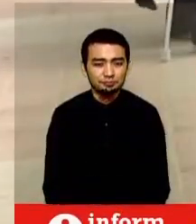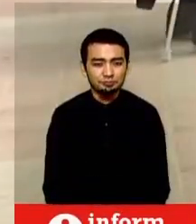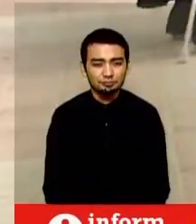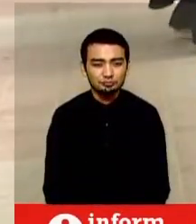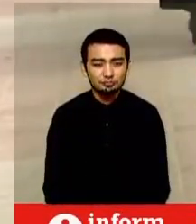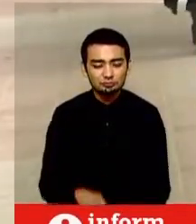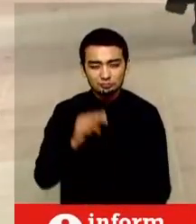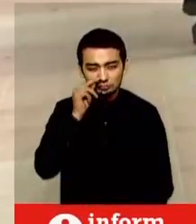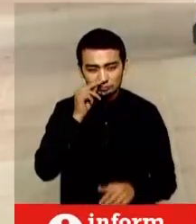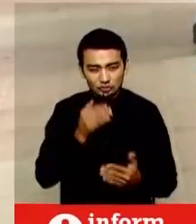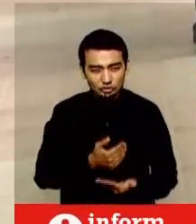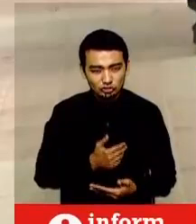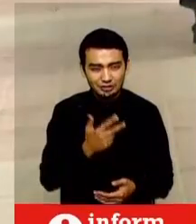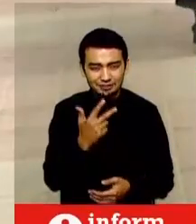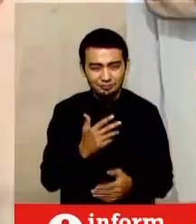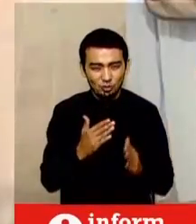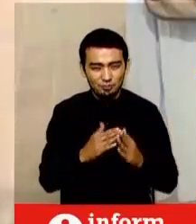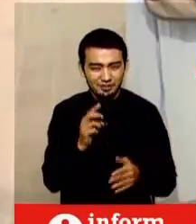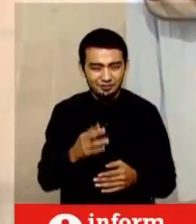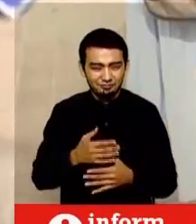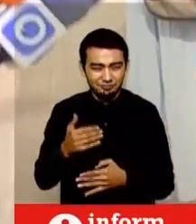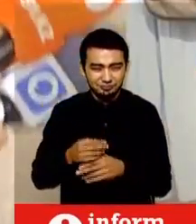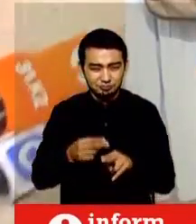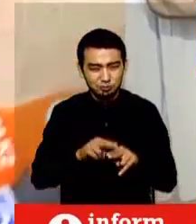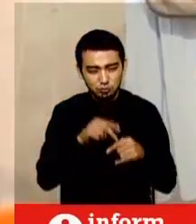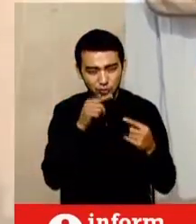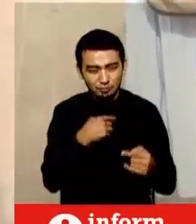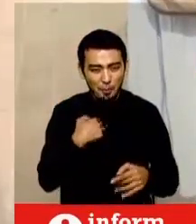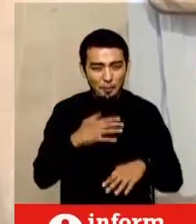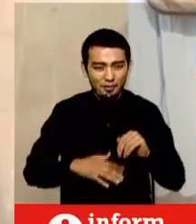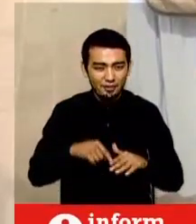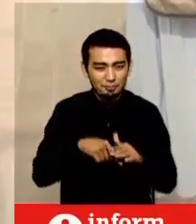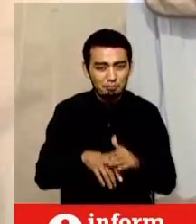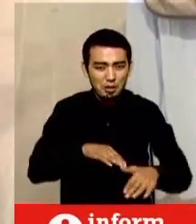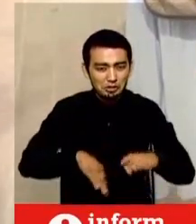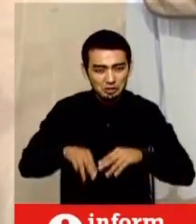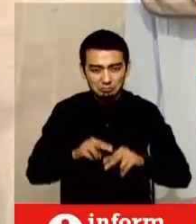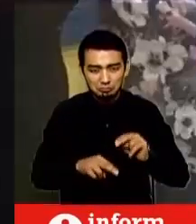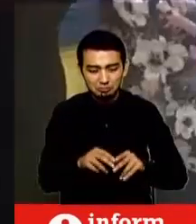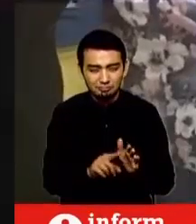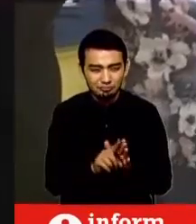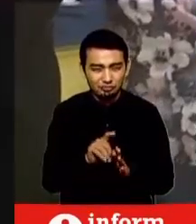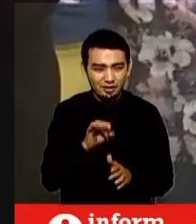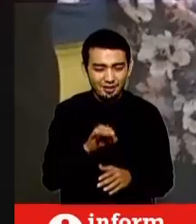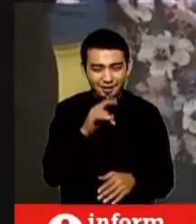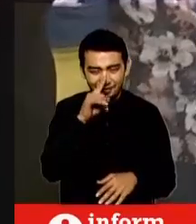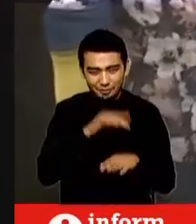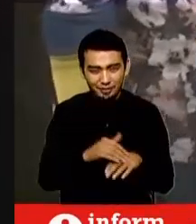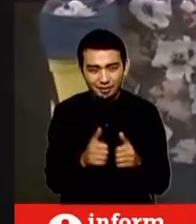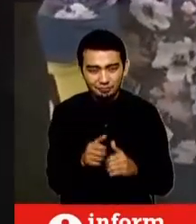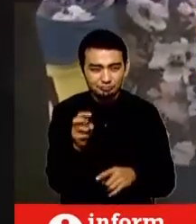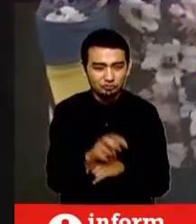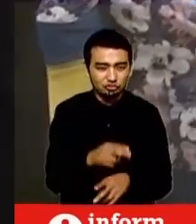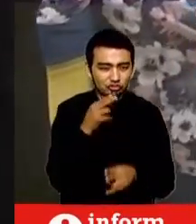В Шымкенте жители трех высоток выступили против строительства в их подвале бассейнов. Горожане собрались возле местного акимата, чтобы выразить